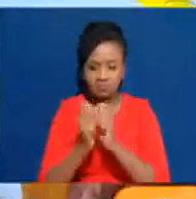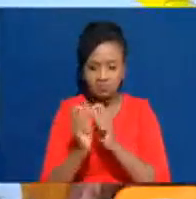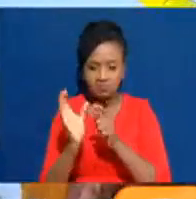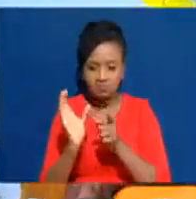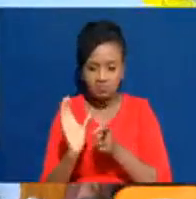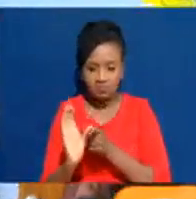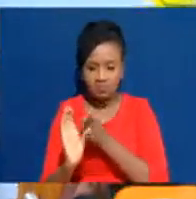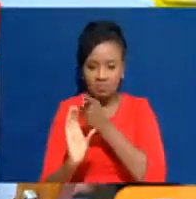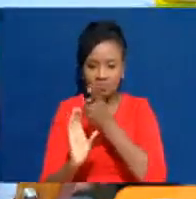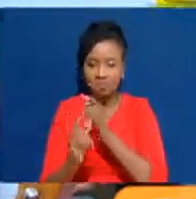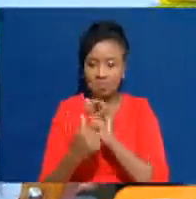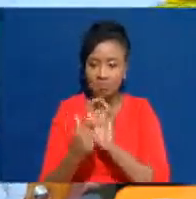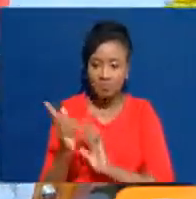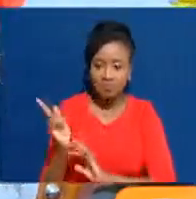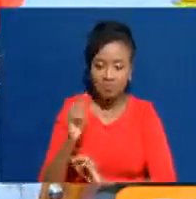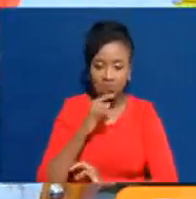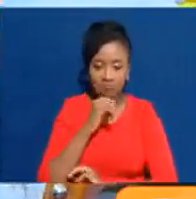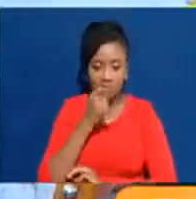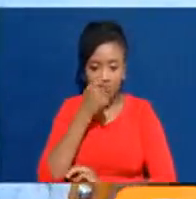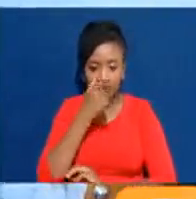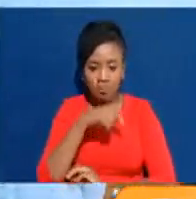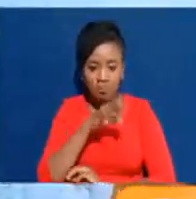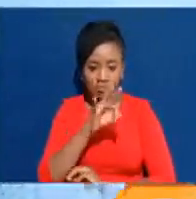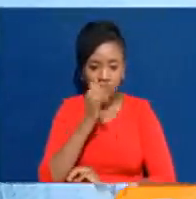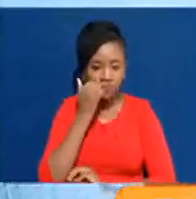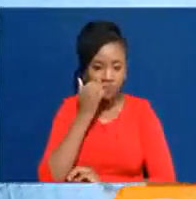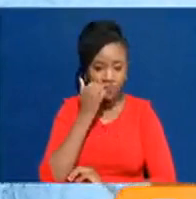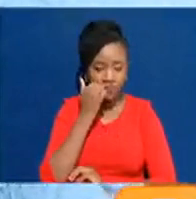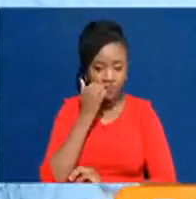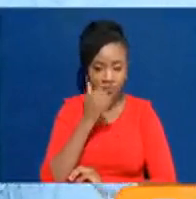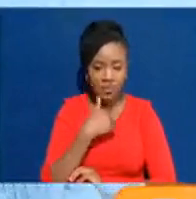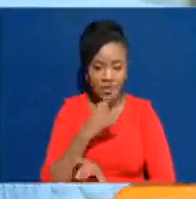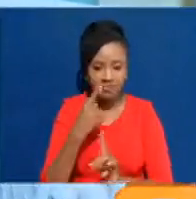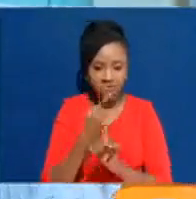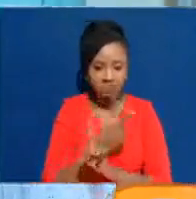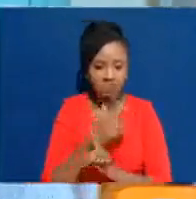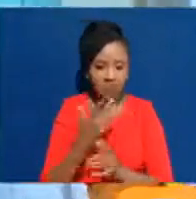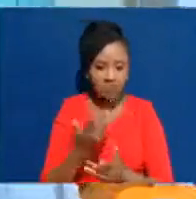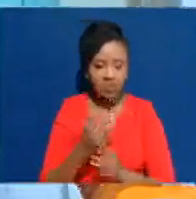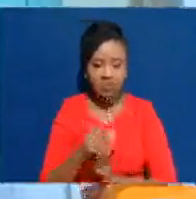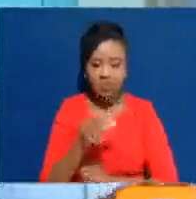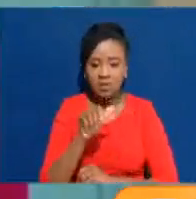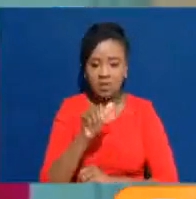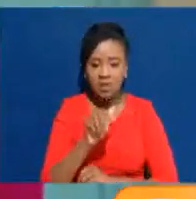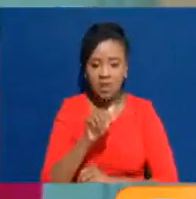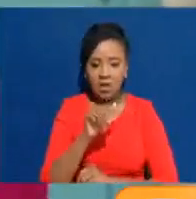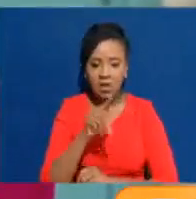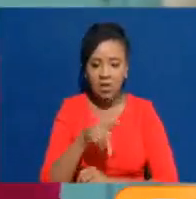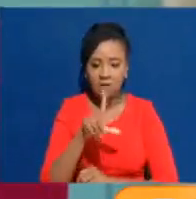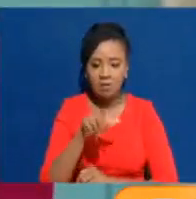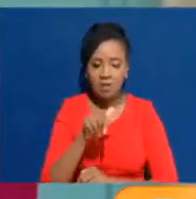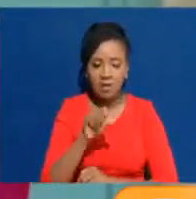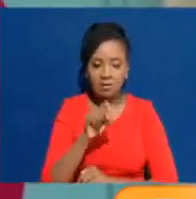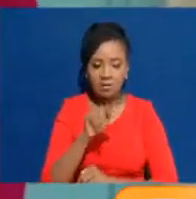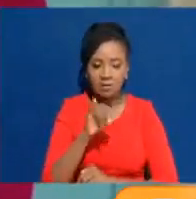Mahada Alkase, mtoto mwenye umri wa miaka 3, ni mgonjwa wa aina nyingine ya damu ya aplastic anemia. Tofauti